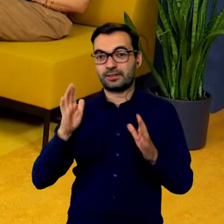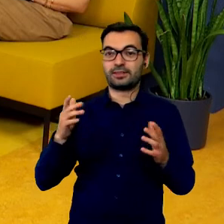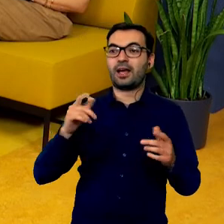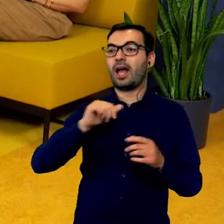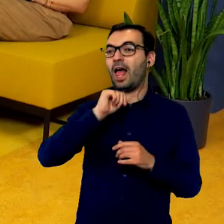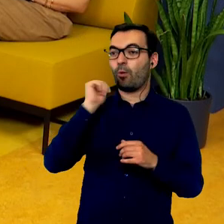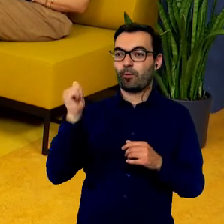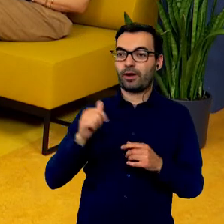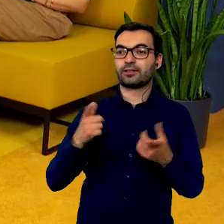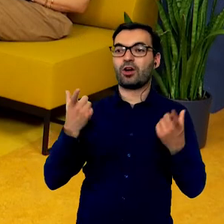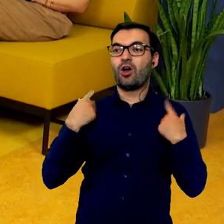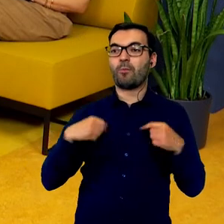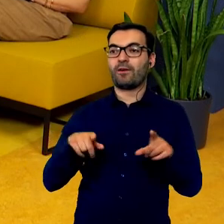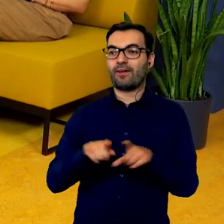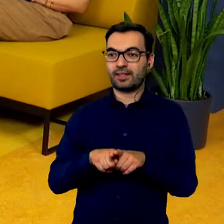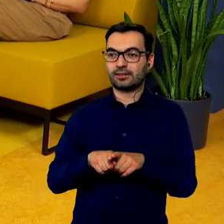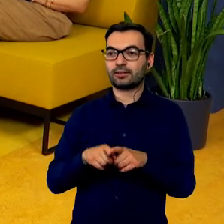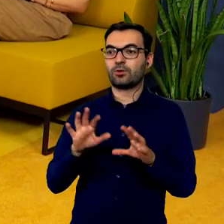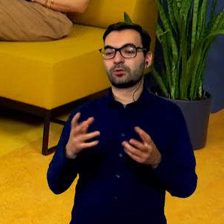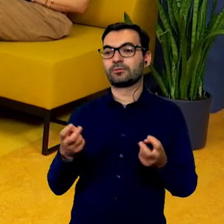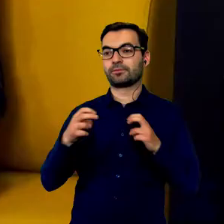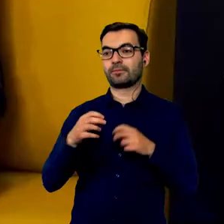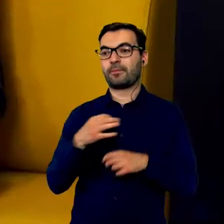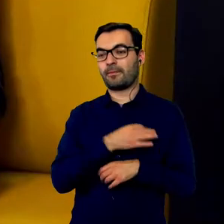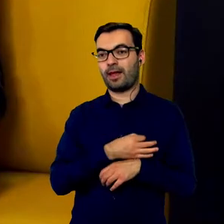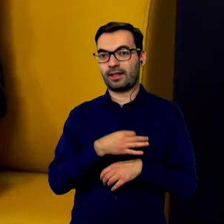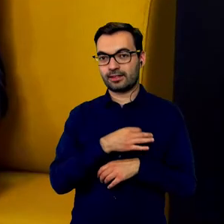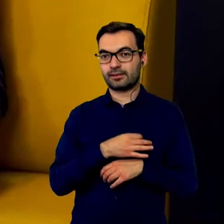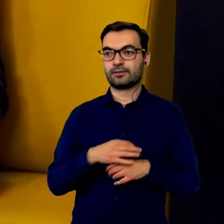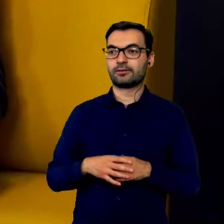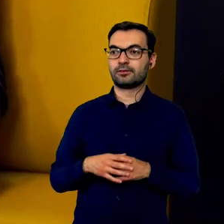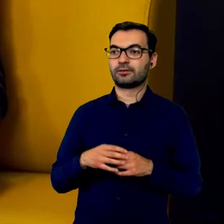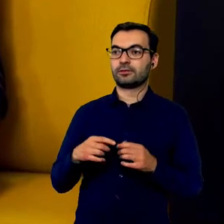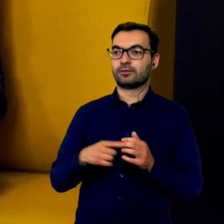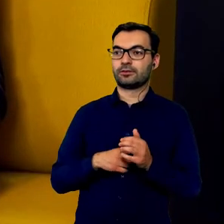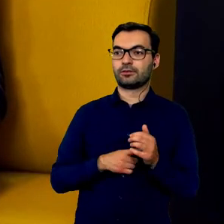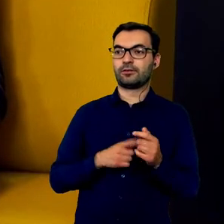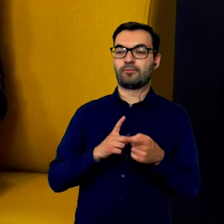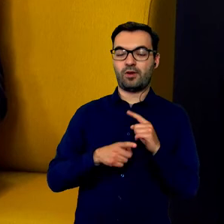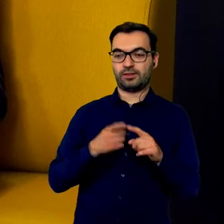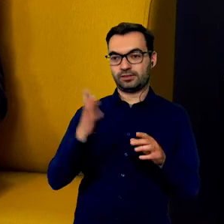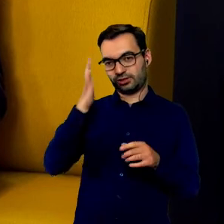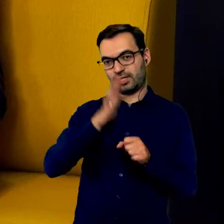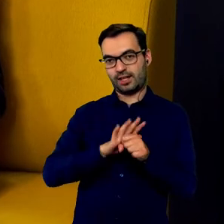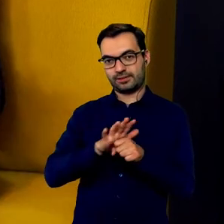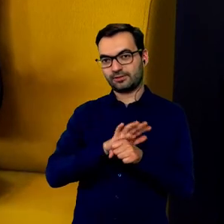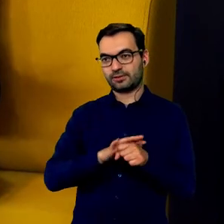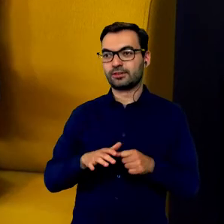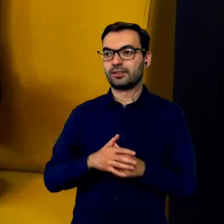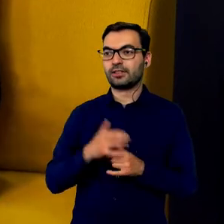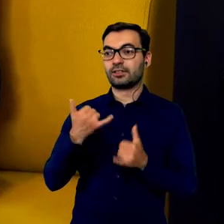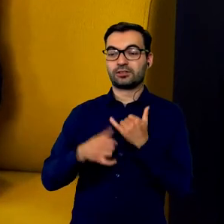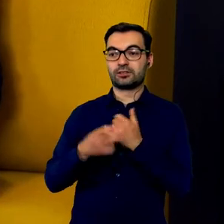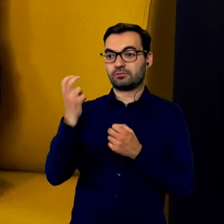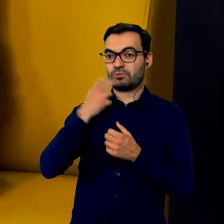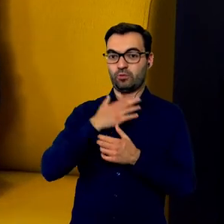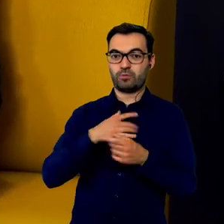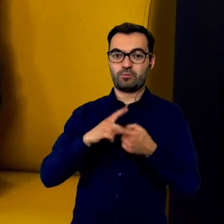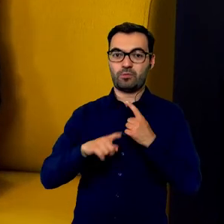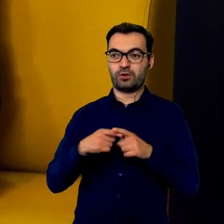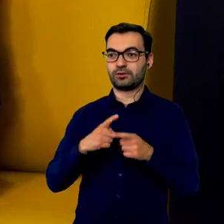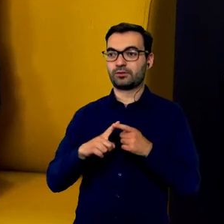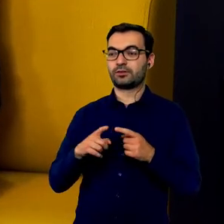Europejka, obywatelka, zakładanie partii. To był rodeo polityczne. Jeżeli kogoś interesuje